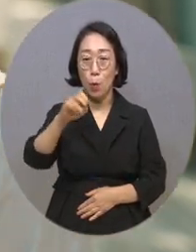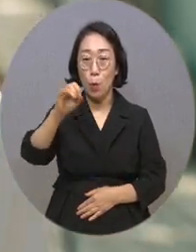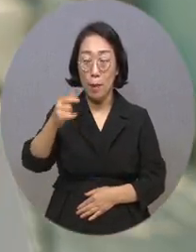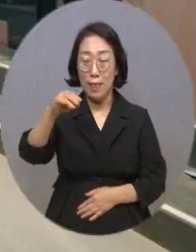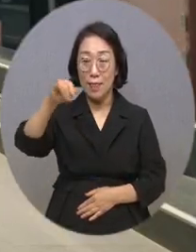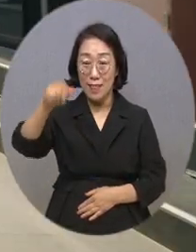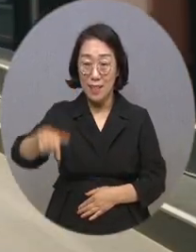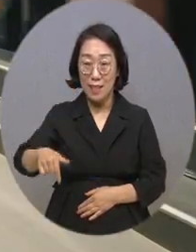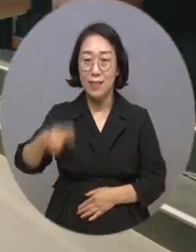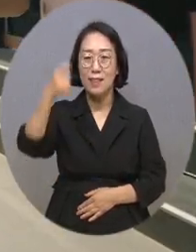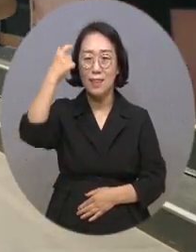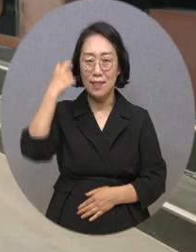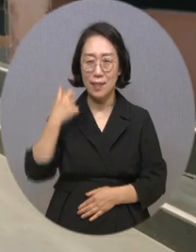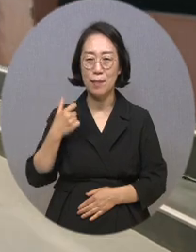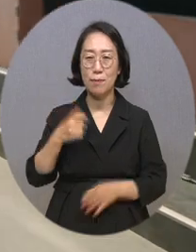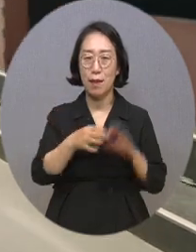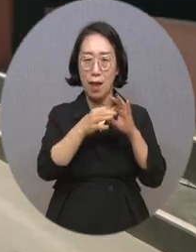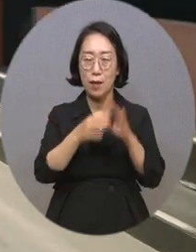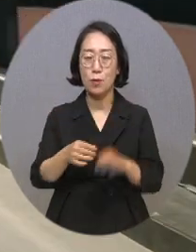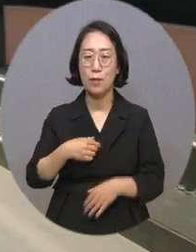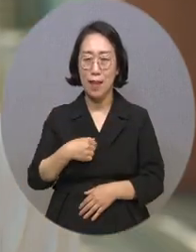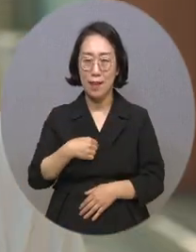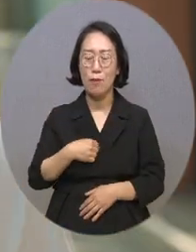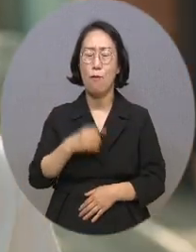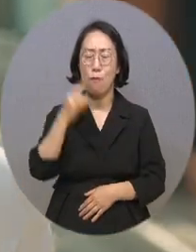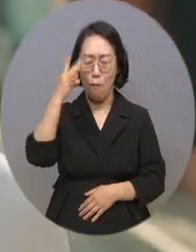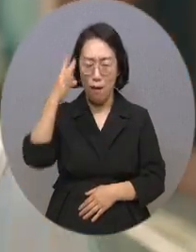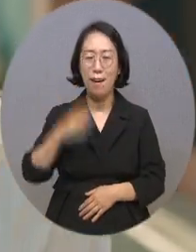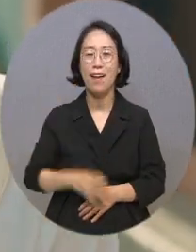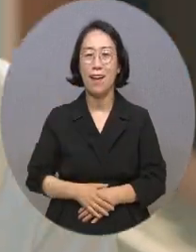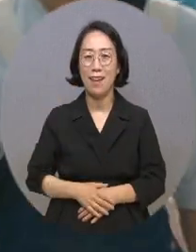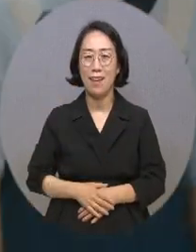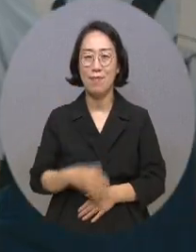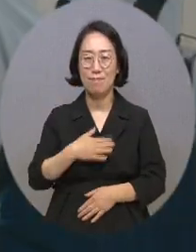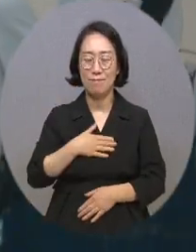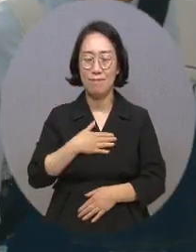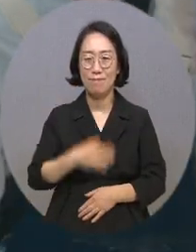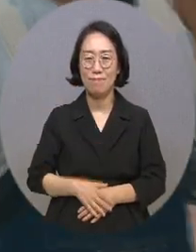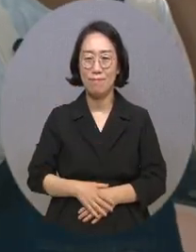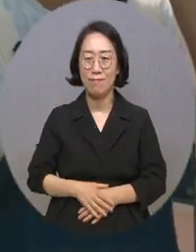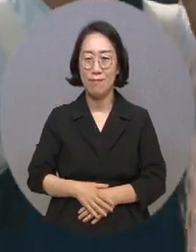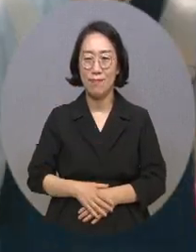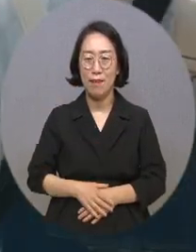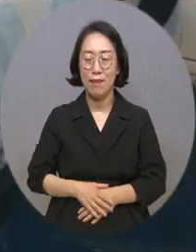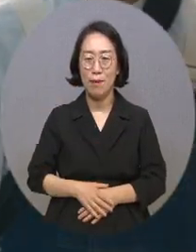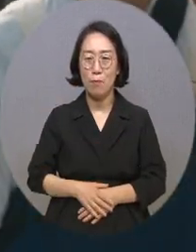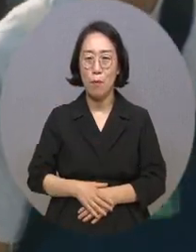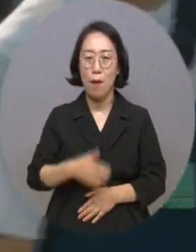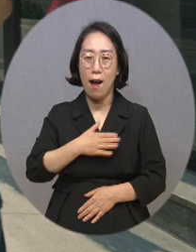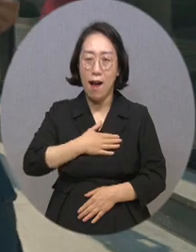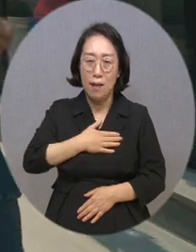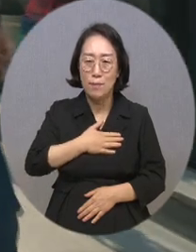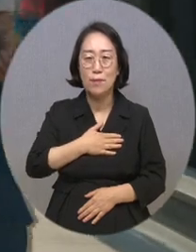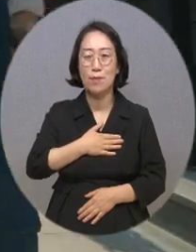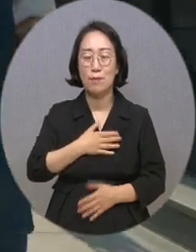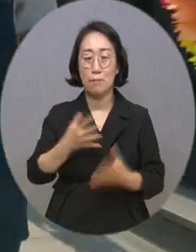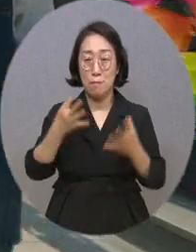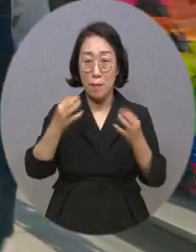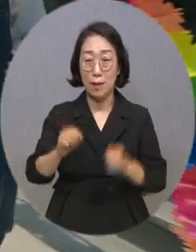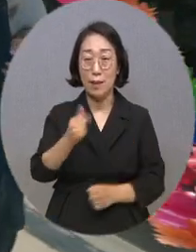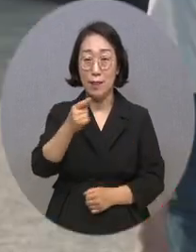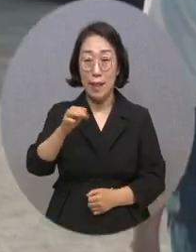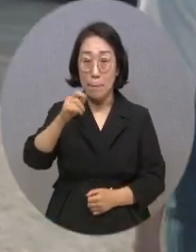잠깐 만들려고 하더라고요. 네, 저는 저 태생이 로맨티스트입니다. 그래서 이런 낭만적인 남해 오면은 남해와